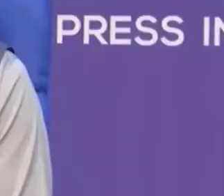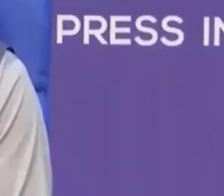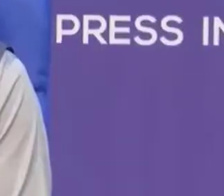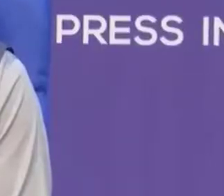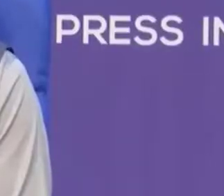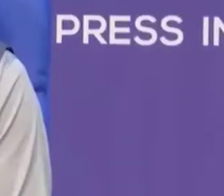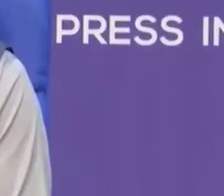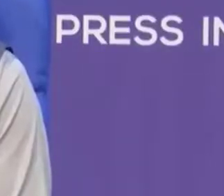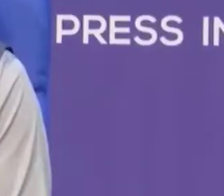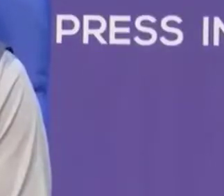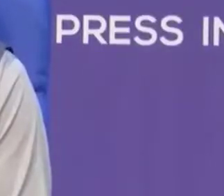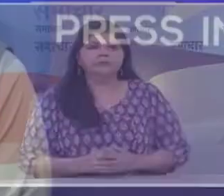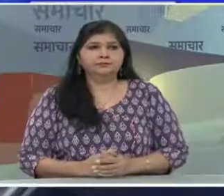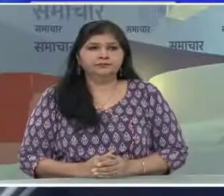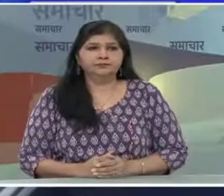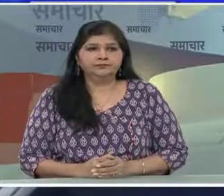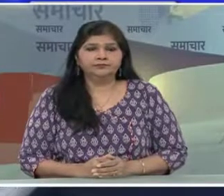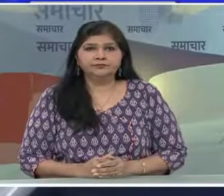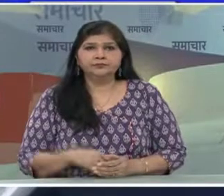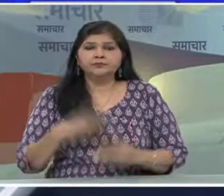5,911 करोड़ रुपए का